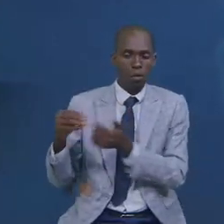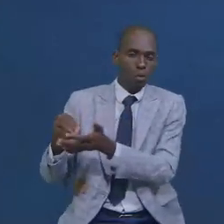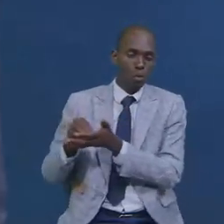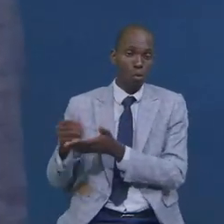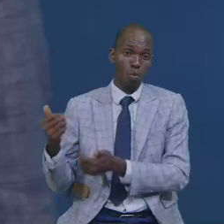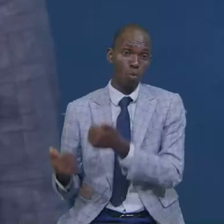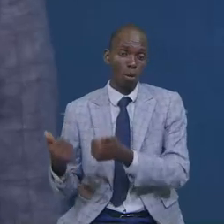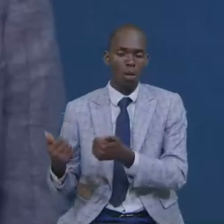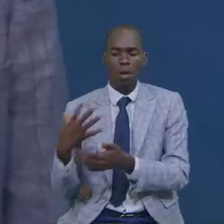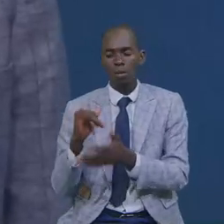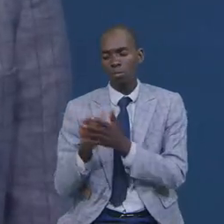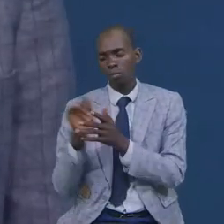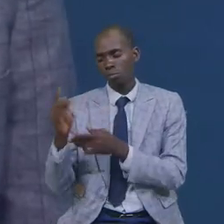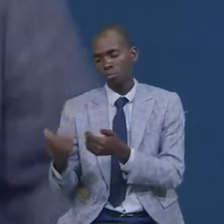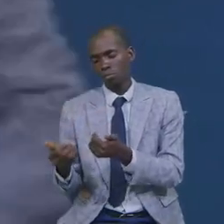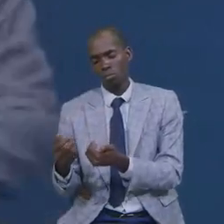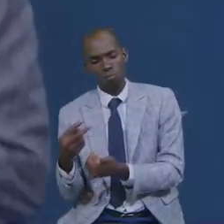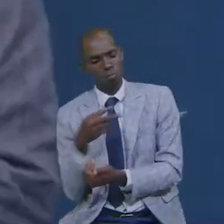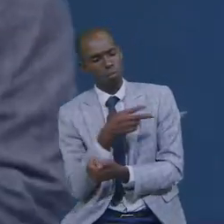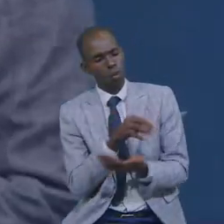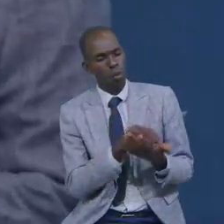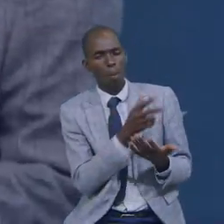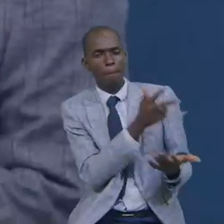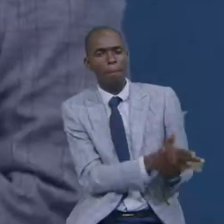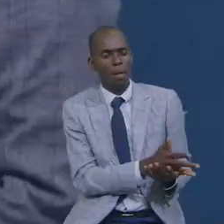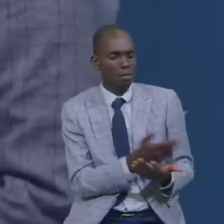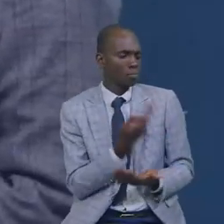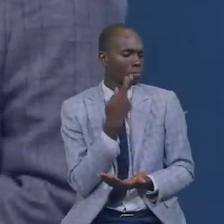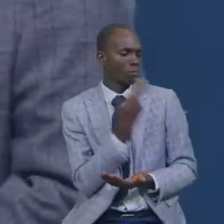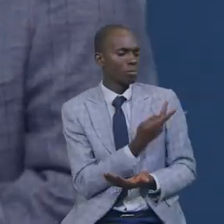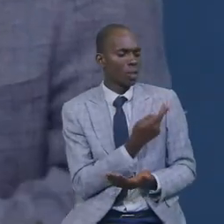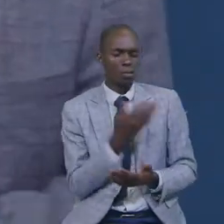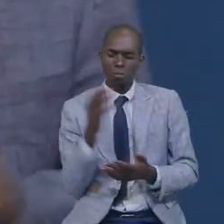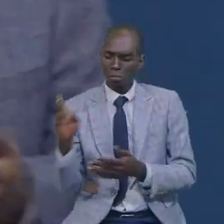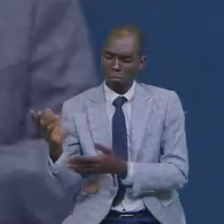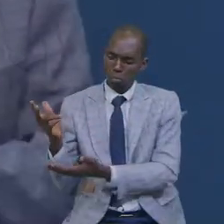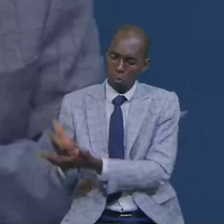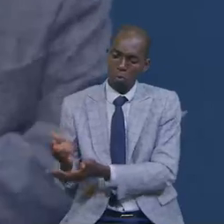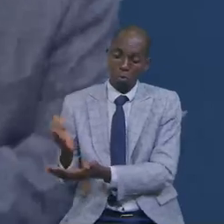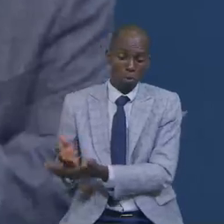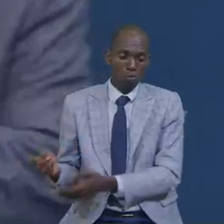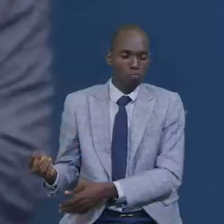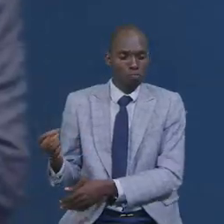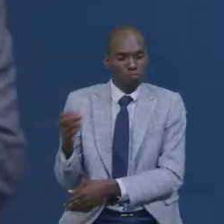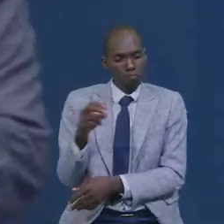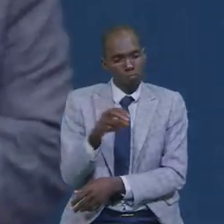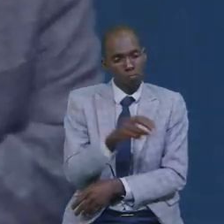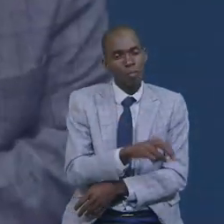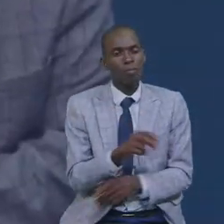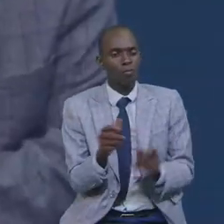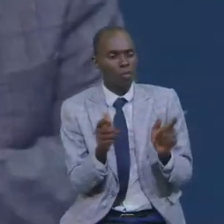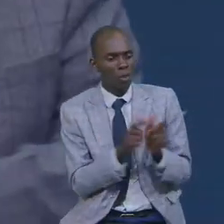et quelqu'un venait dans son véhicule et quand il a vu le riche arrêté quand il est descendu